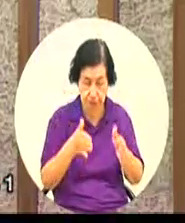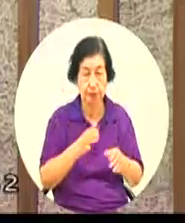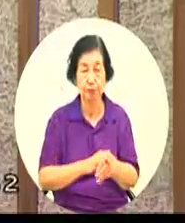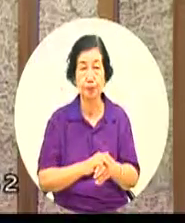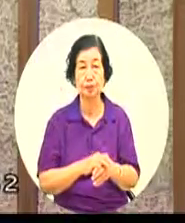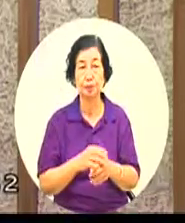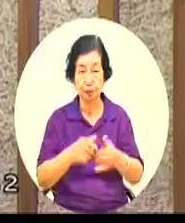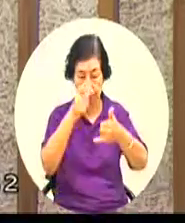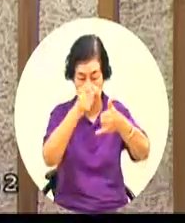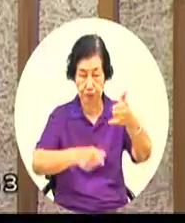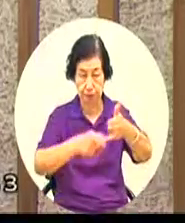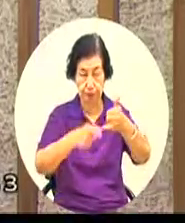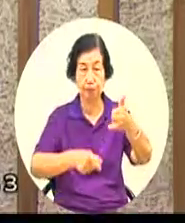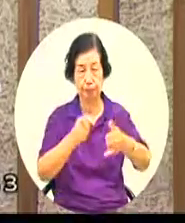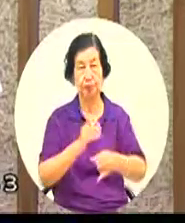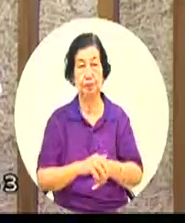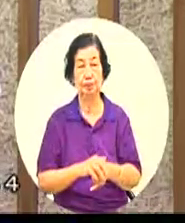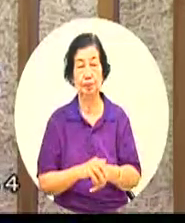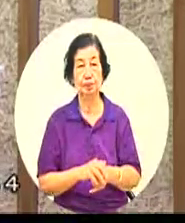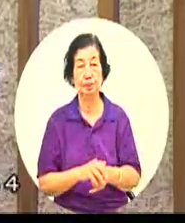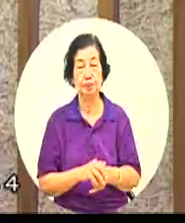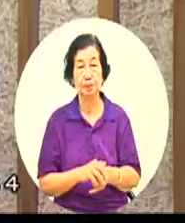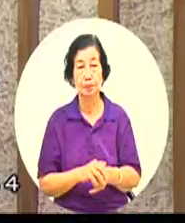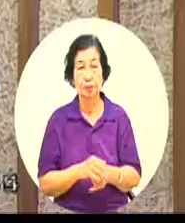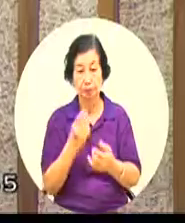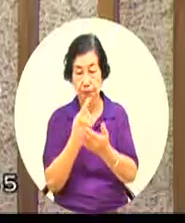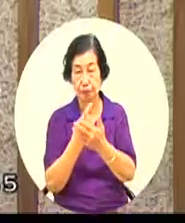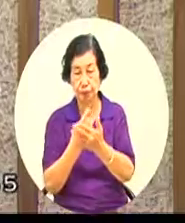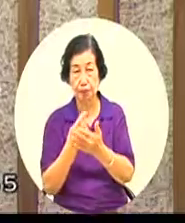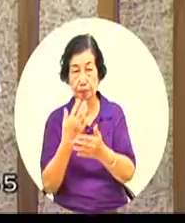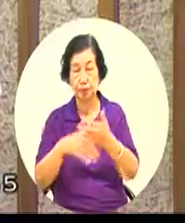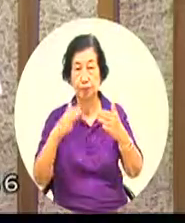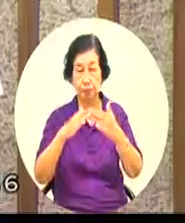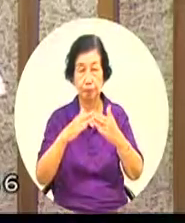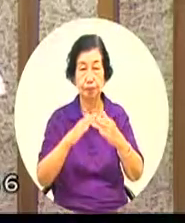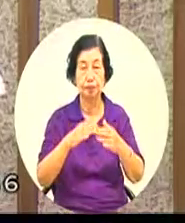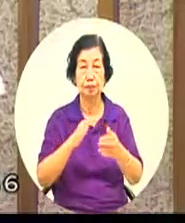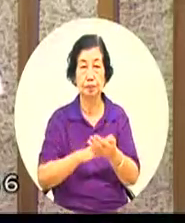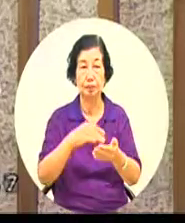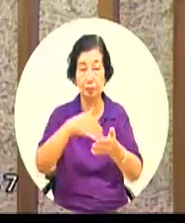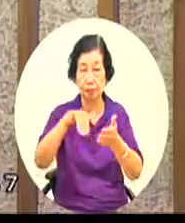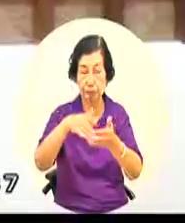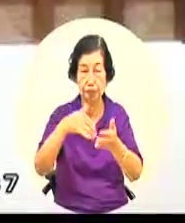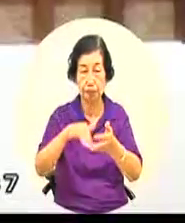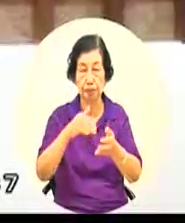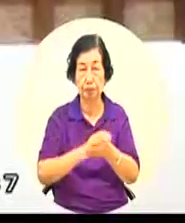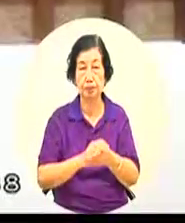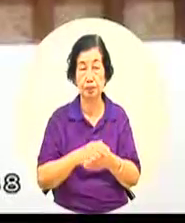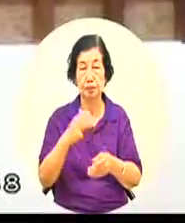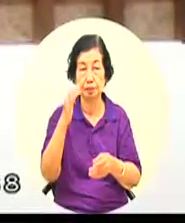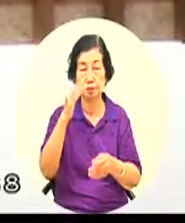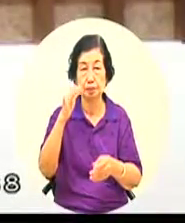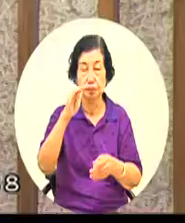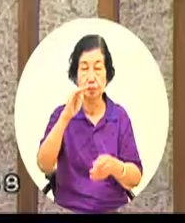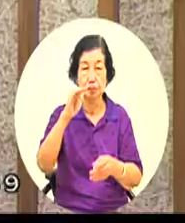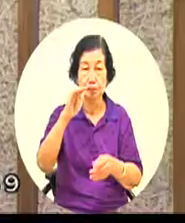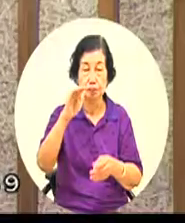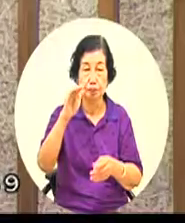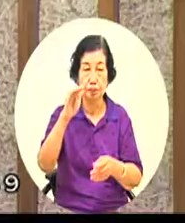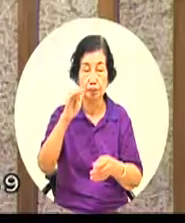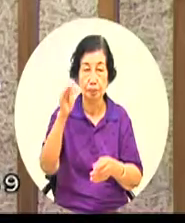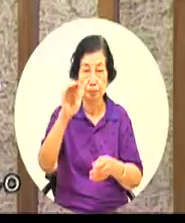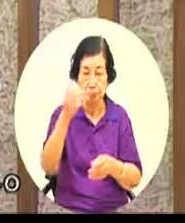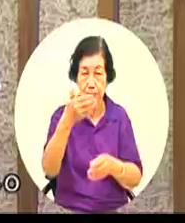是 特定人员， 特定的 大概各个学校，大概我们统计的资料大概有 那是每年吗？还是 这个数据会上下